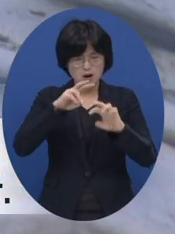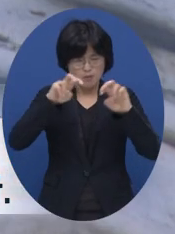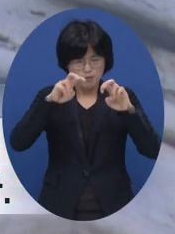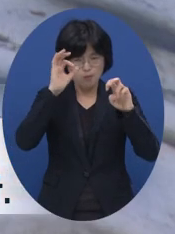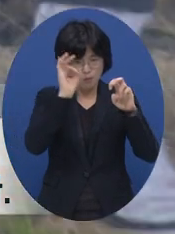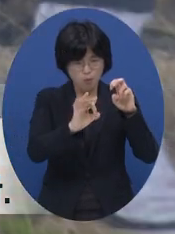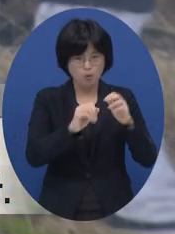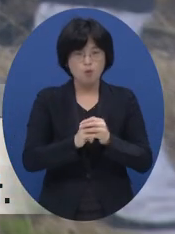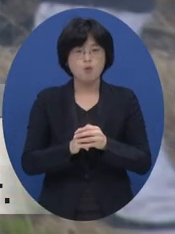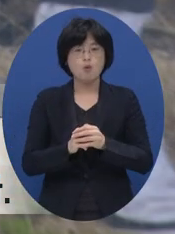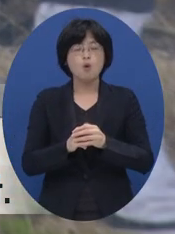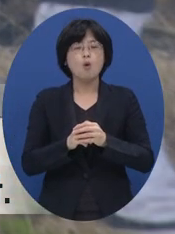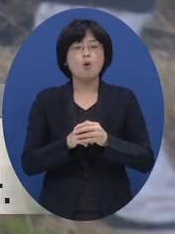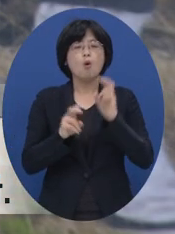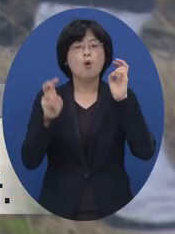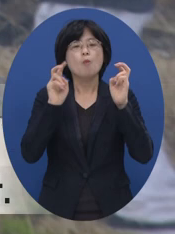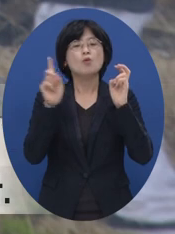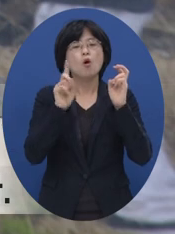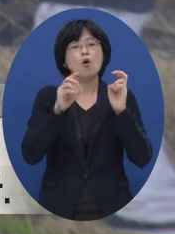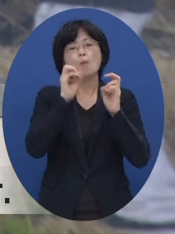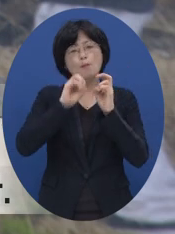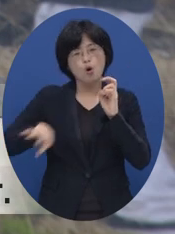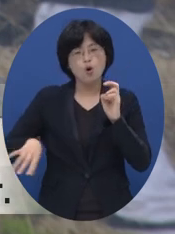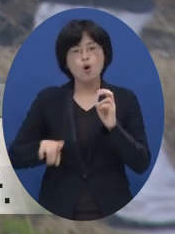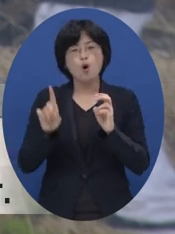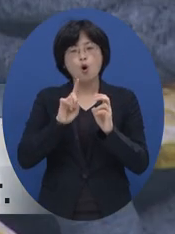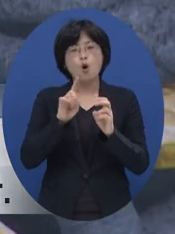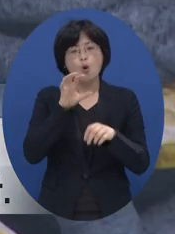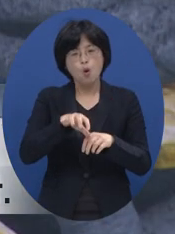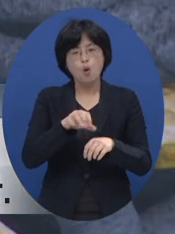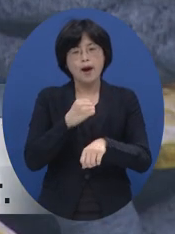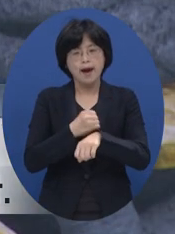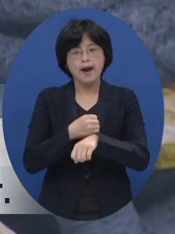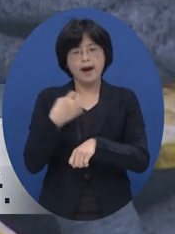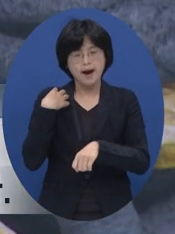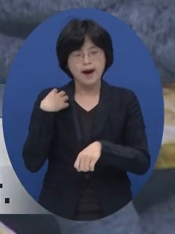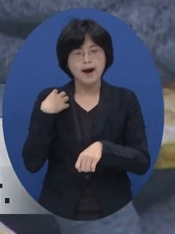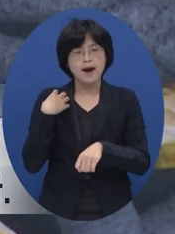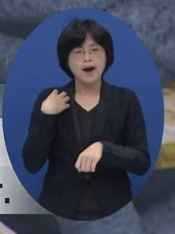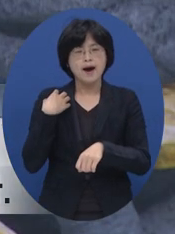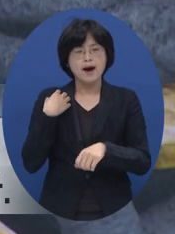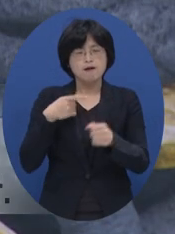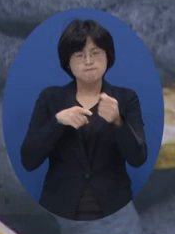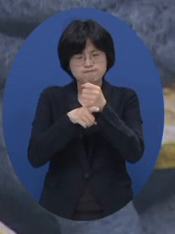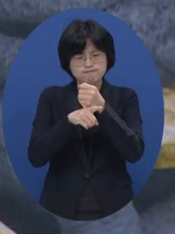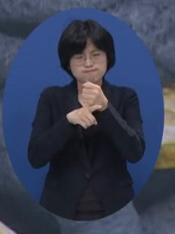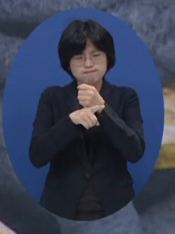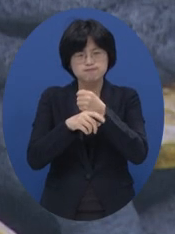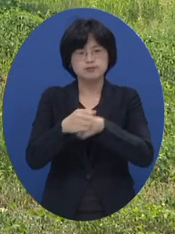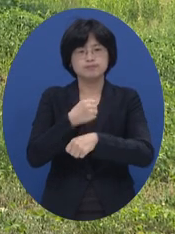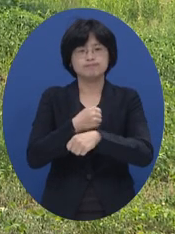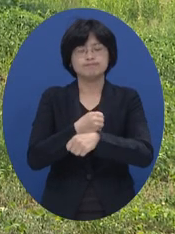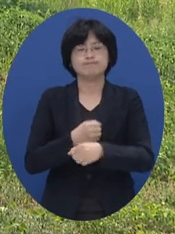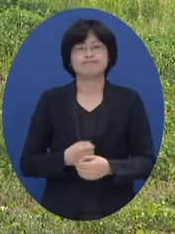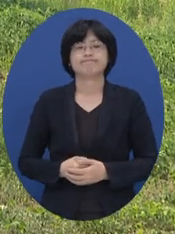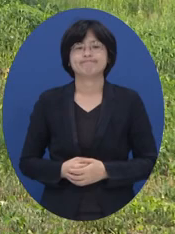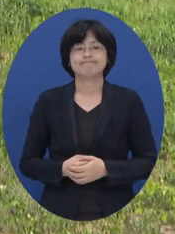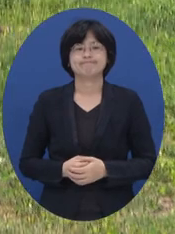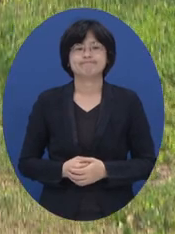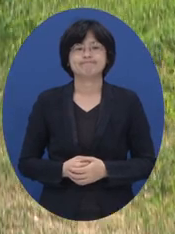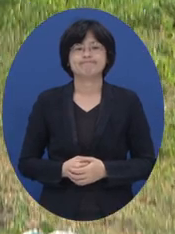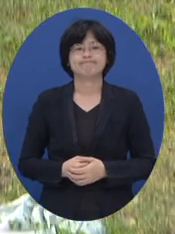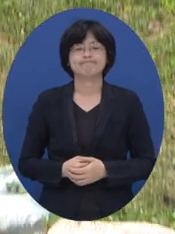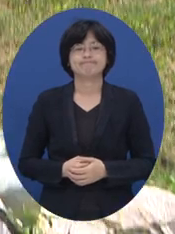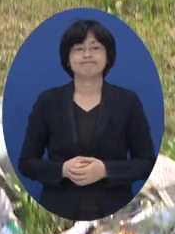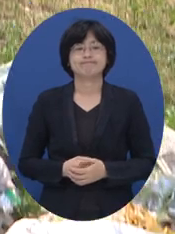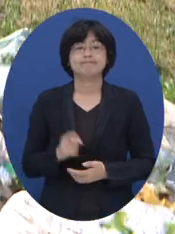합니다. 역추적을 하죠. 업체가 어딘가, 어디서 버린 건가, 그거를 찾아내는 겁니다. 이곳은